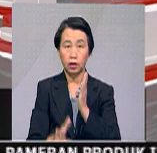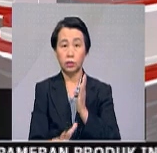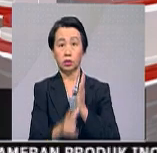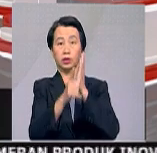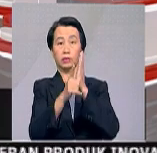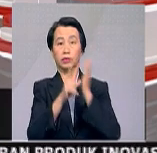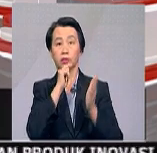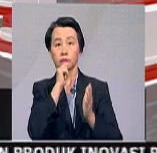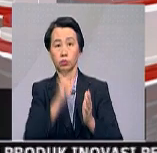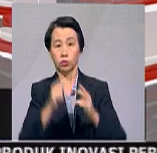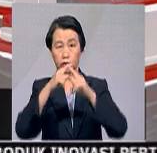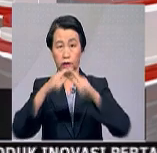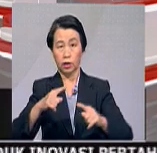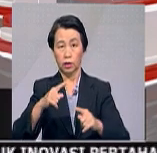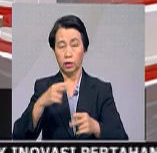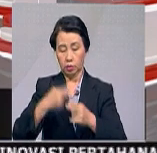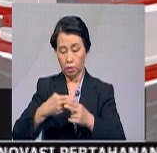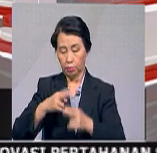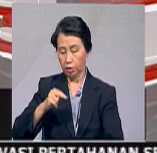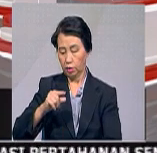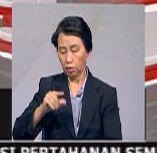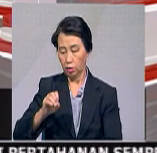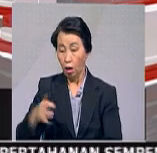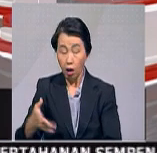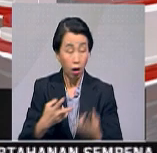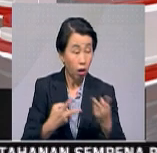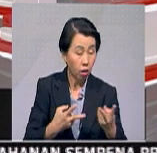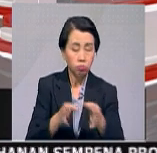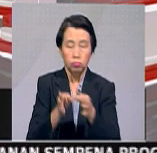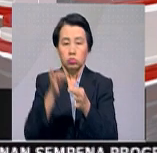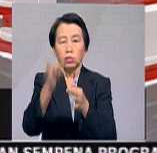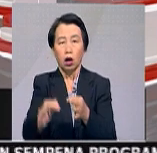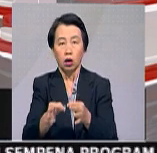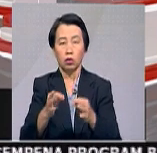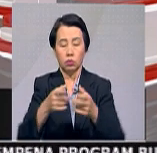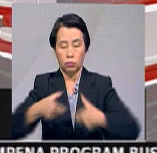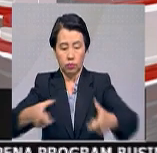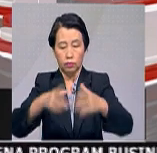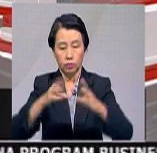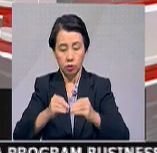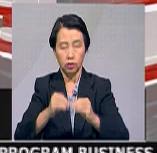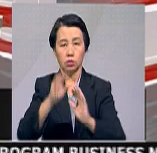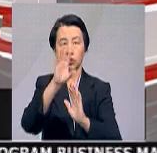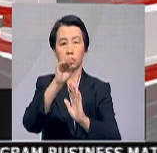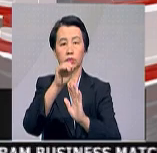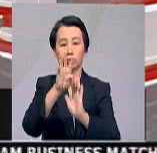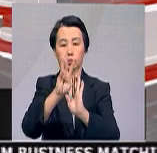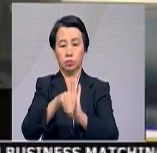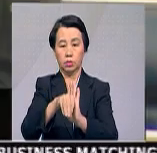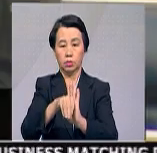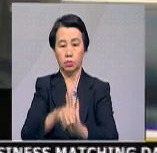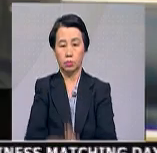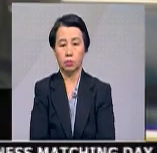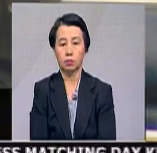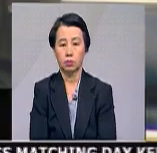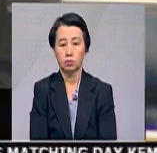yang di-Pertua Dewan Rakyat Ngah Kor Meng menangguhkan persidangan selama kira-kira 5 minit.